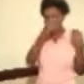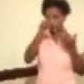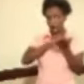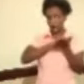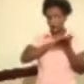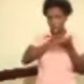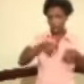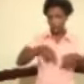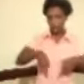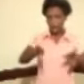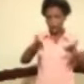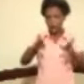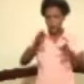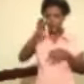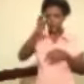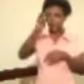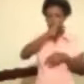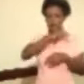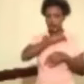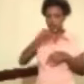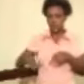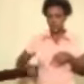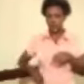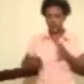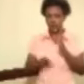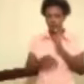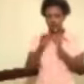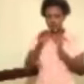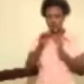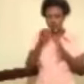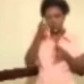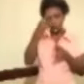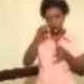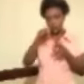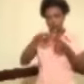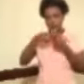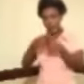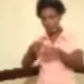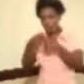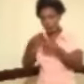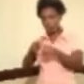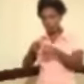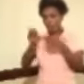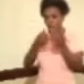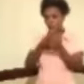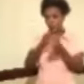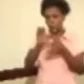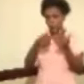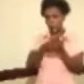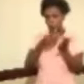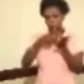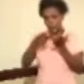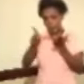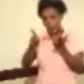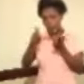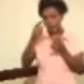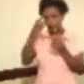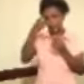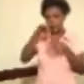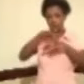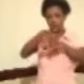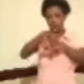l'État capable de disposer effectivement de tes saillots pour lui aménager, par exemple, relocation des gens qui vivent sous les